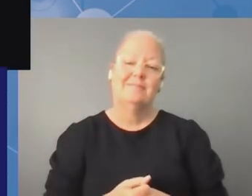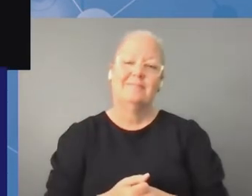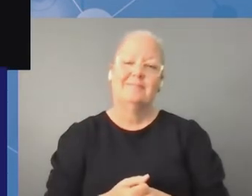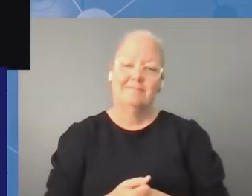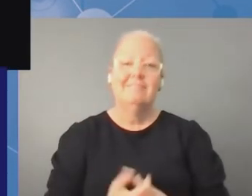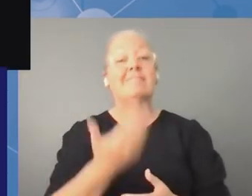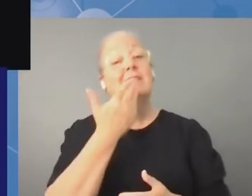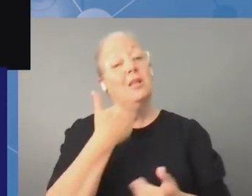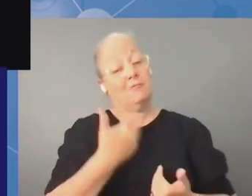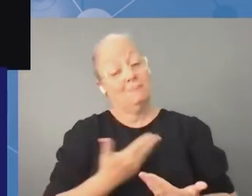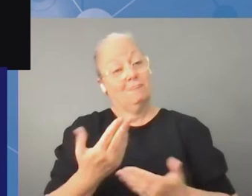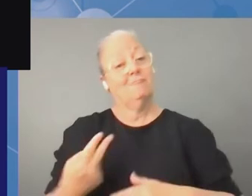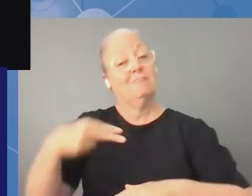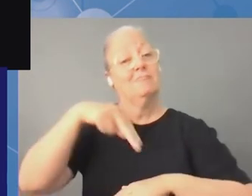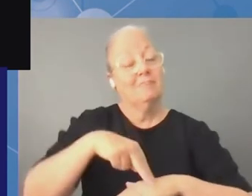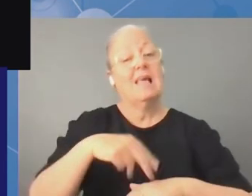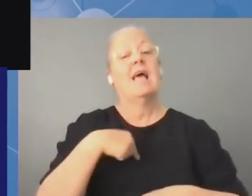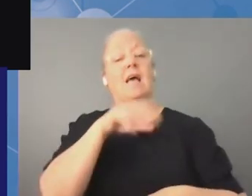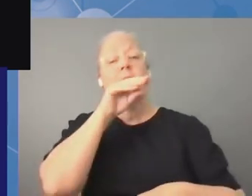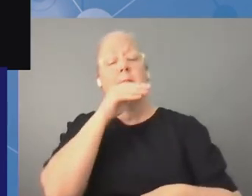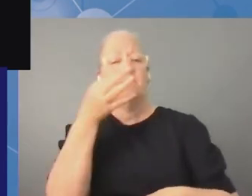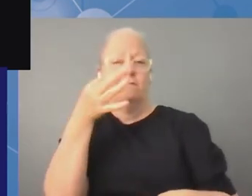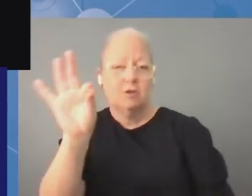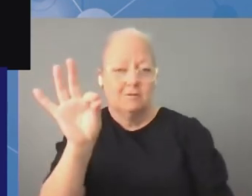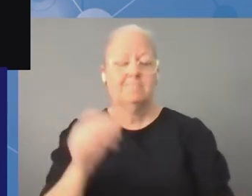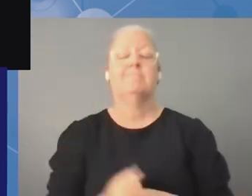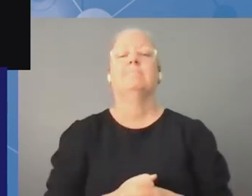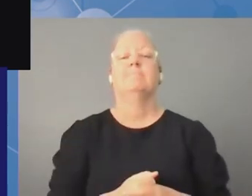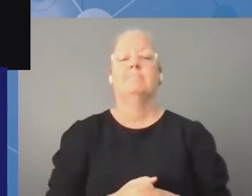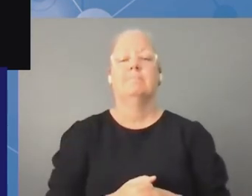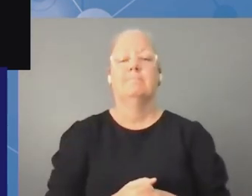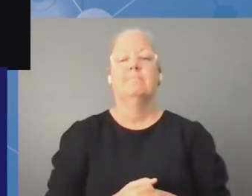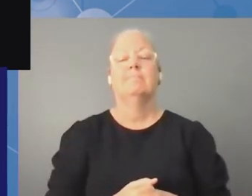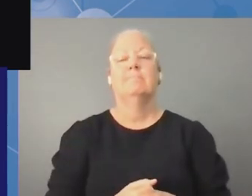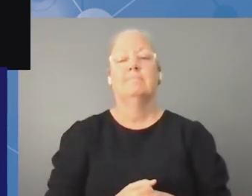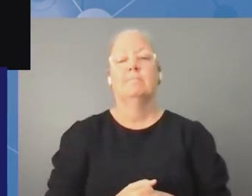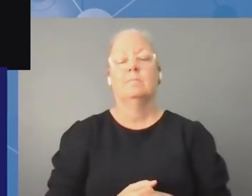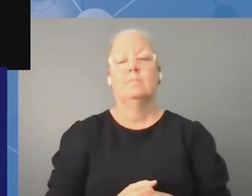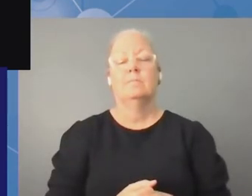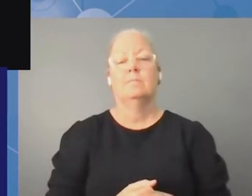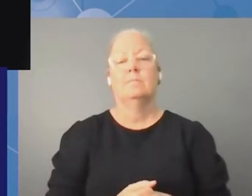شكرا على إعطائي سأتحدث بالفرنسية.